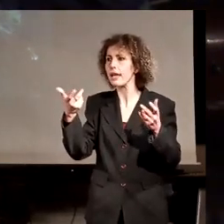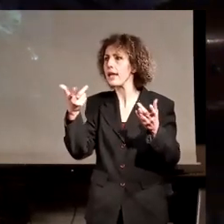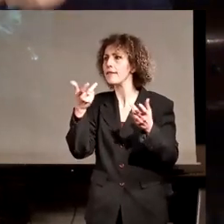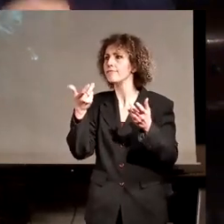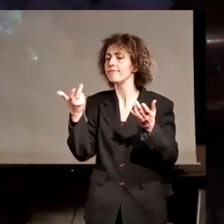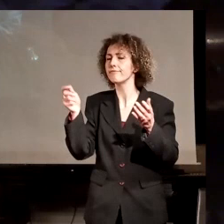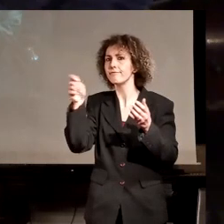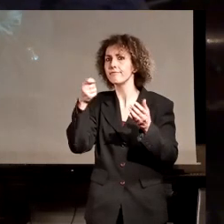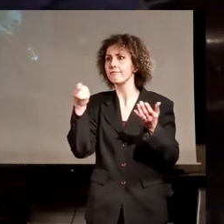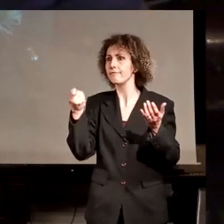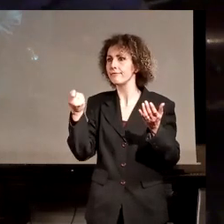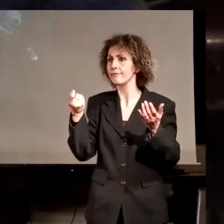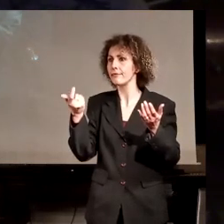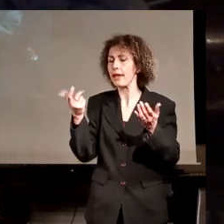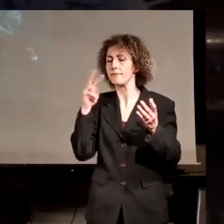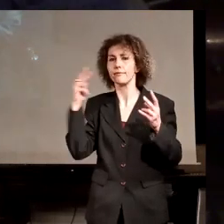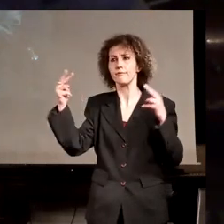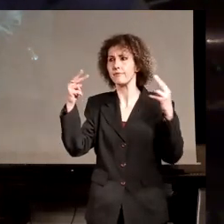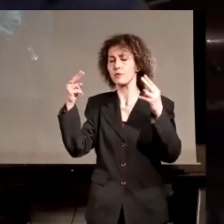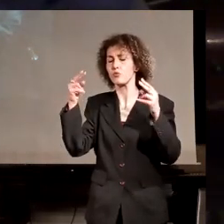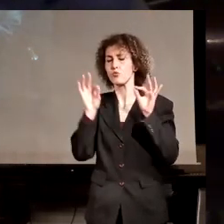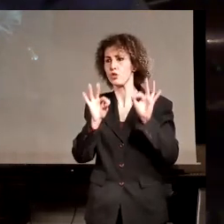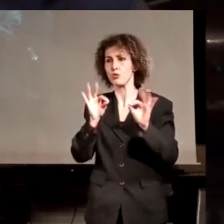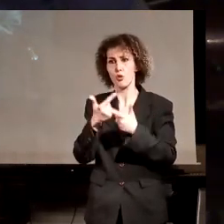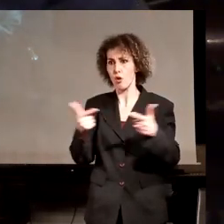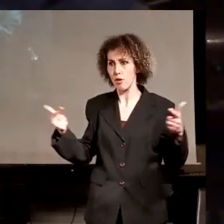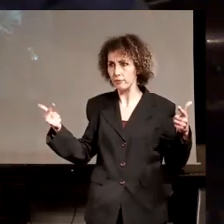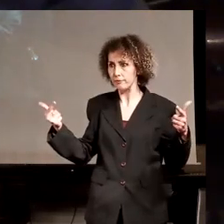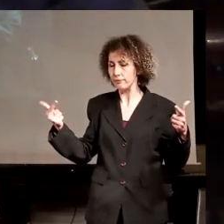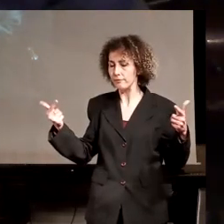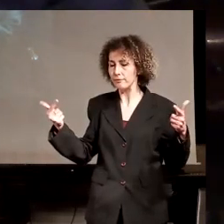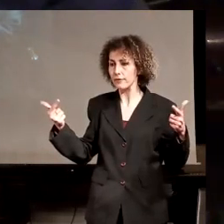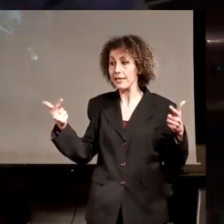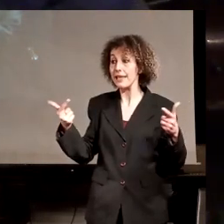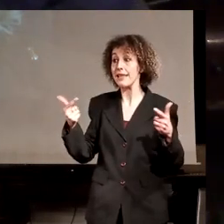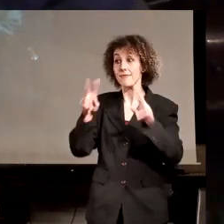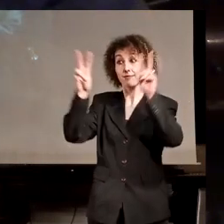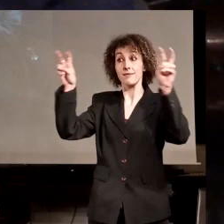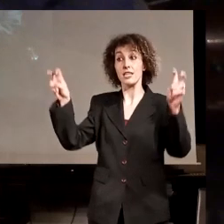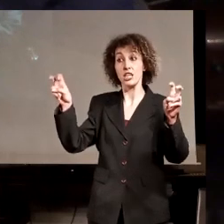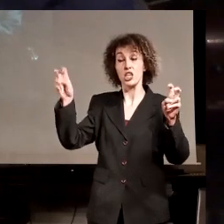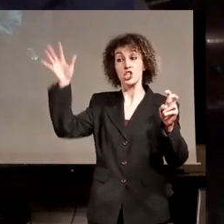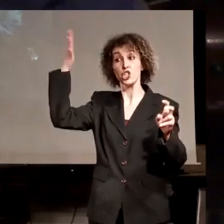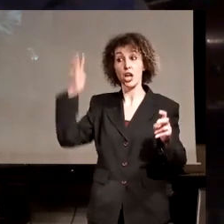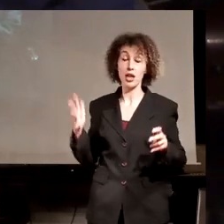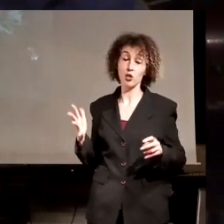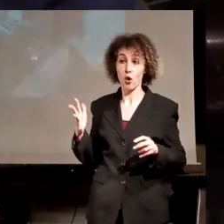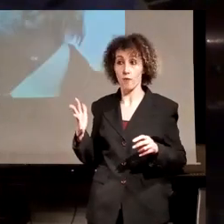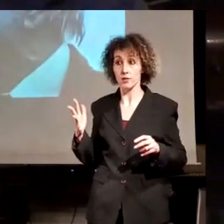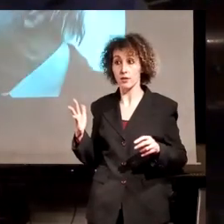non c'è non c'è prospettiva non c'è giudizio ecco il tema shadow di questa manifestazione